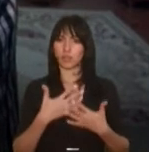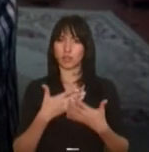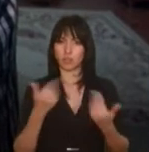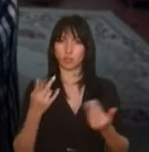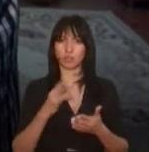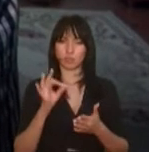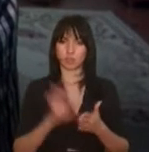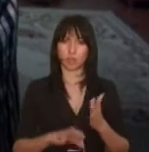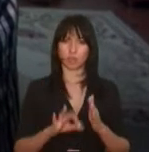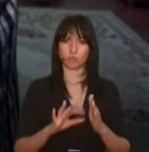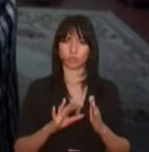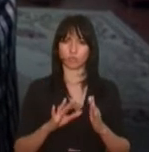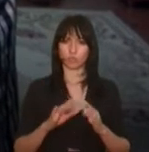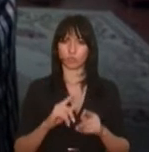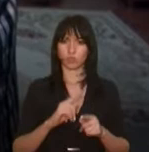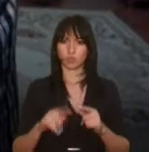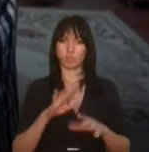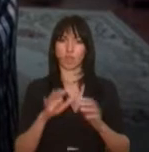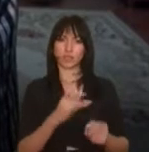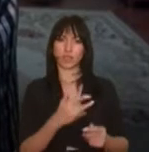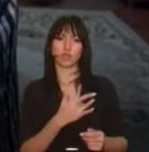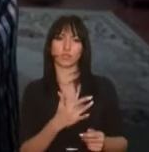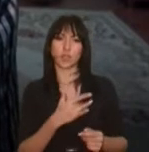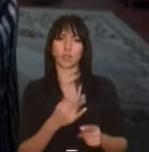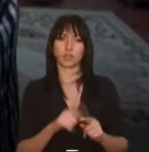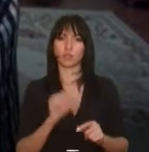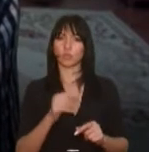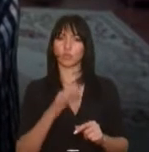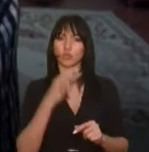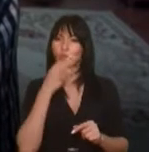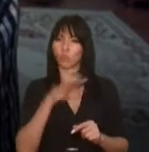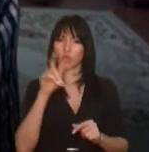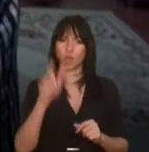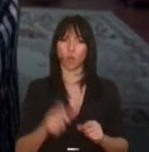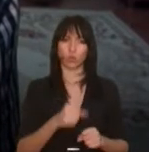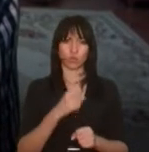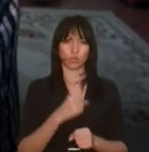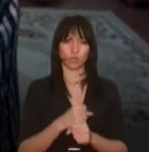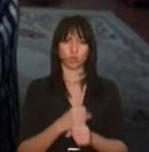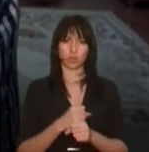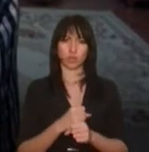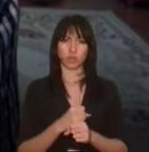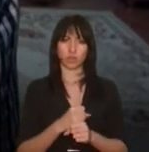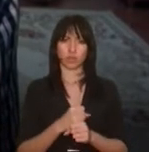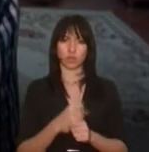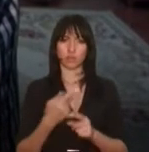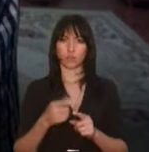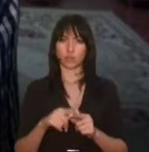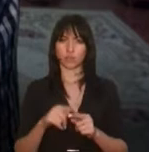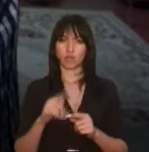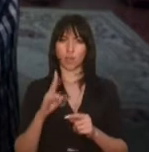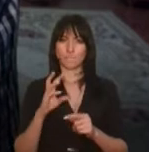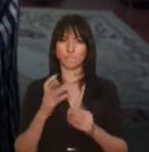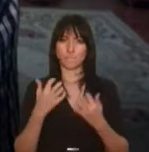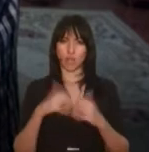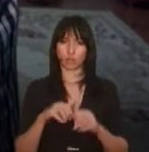до напрямого масажу серця. Це може робити будь-яка людина. Нажимання проводиться на